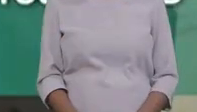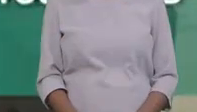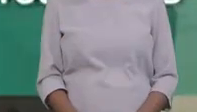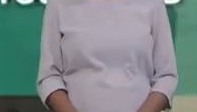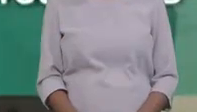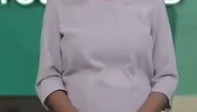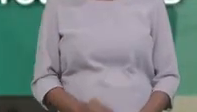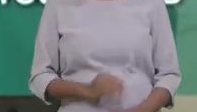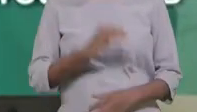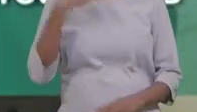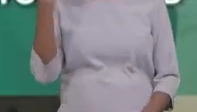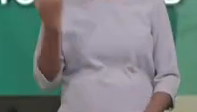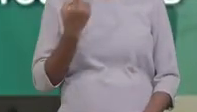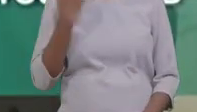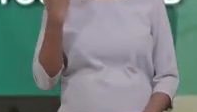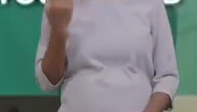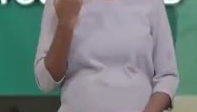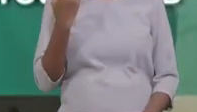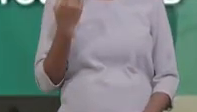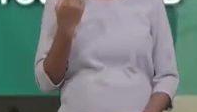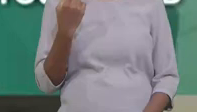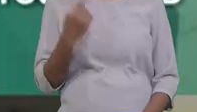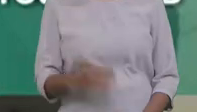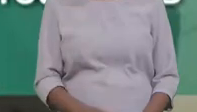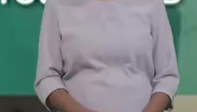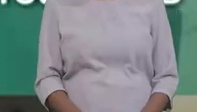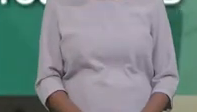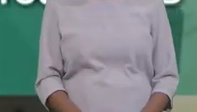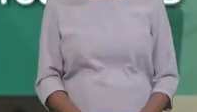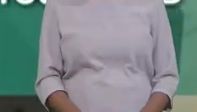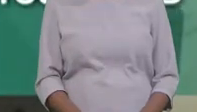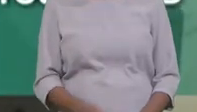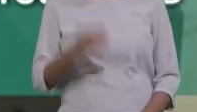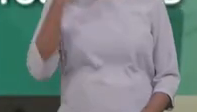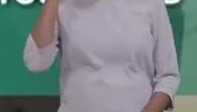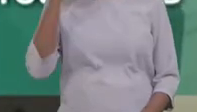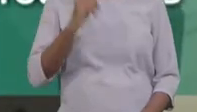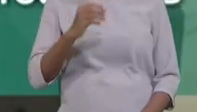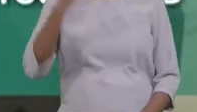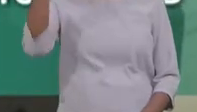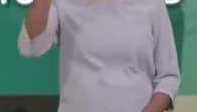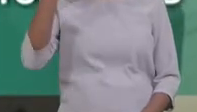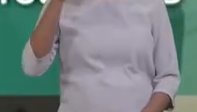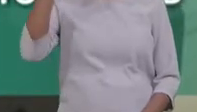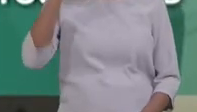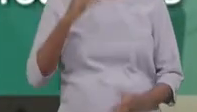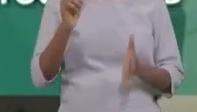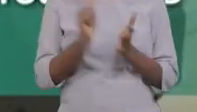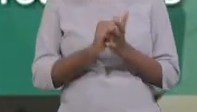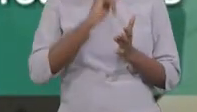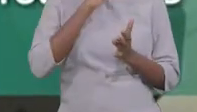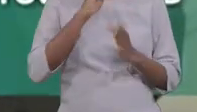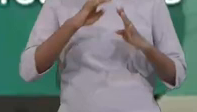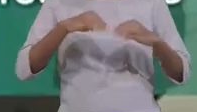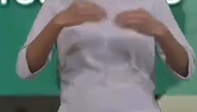En 1 Corinthiens 1, 4, je rends à mon Dieu de continuer l'action de grâce à